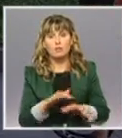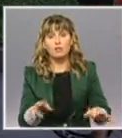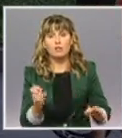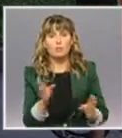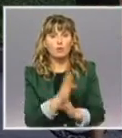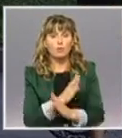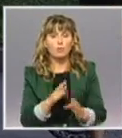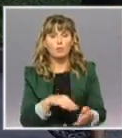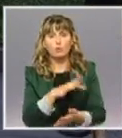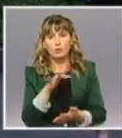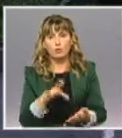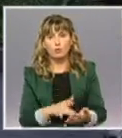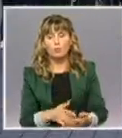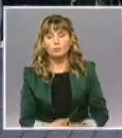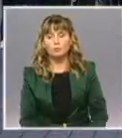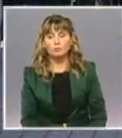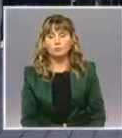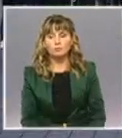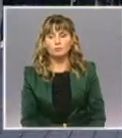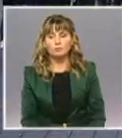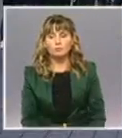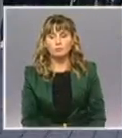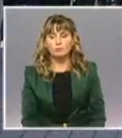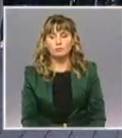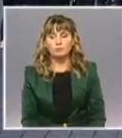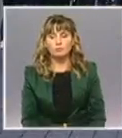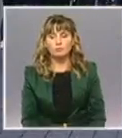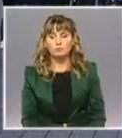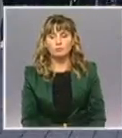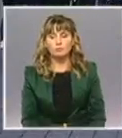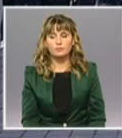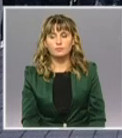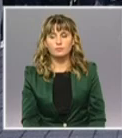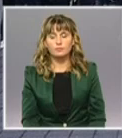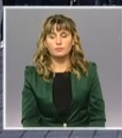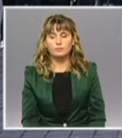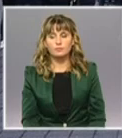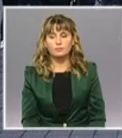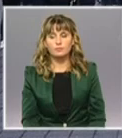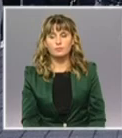прогулку по мегаполису. Бакыджан Нурпейсов, Арсен Сандыбаев, телеканал «Алматы».